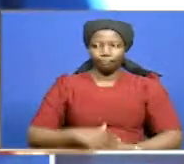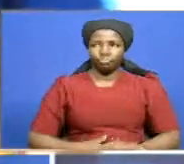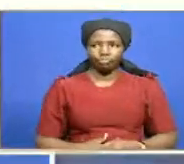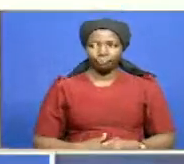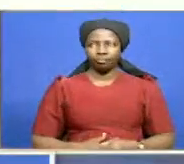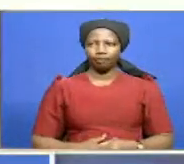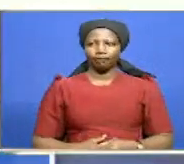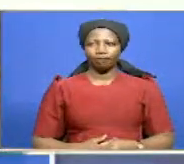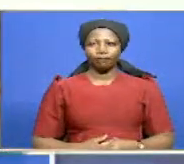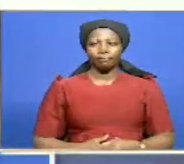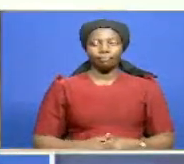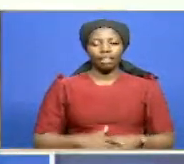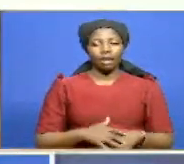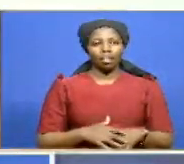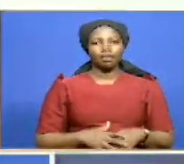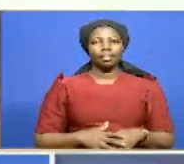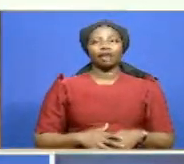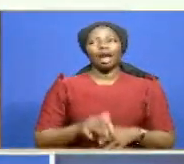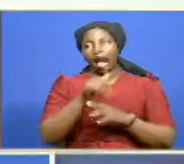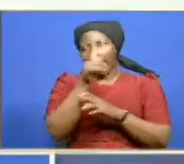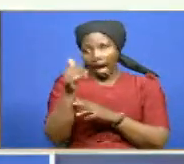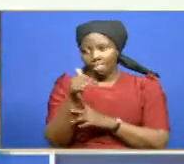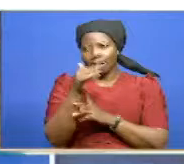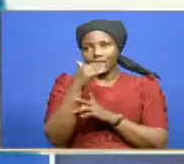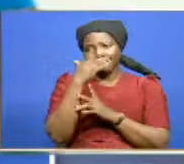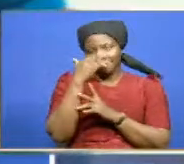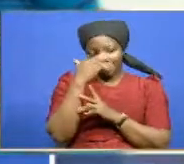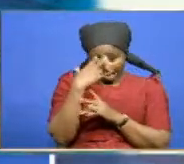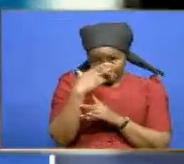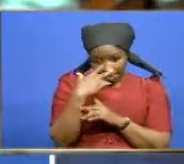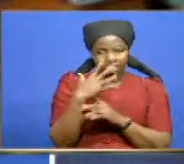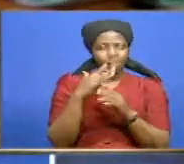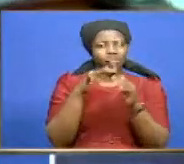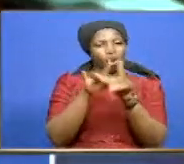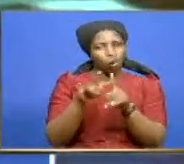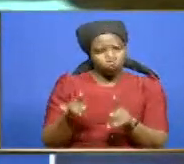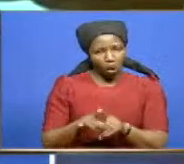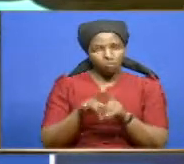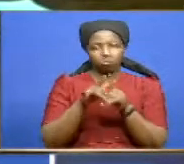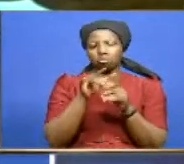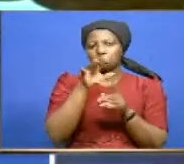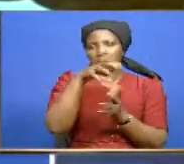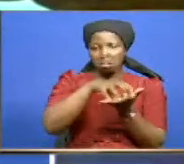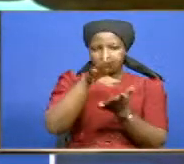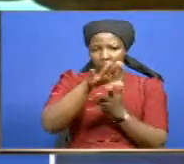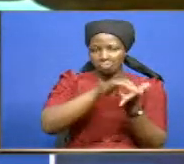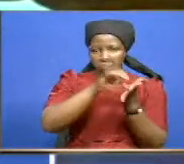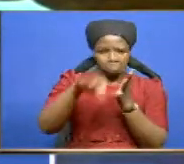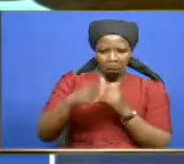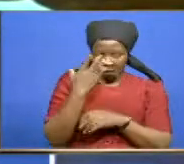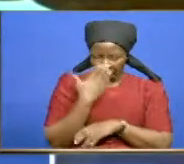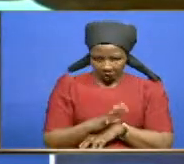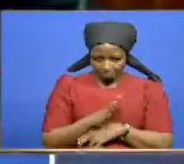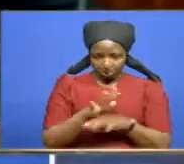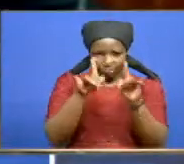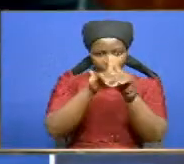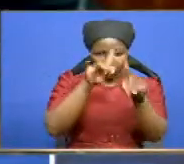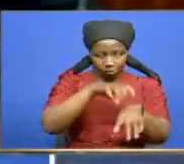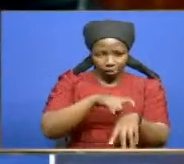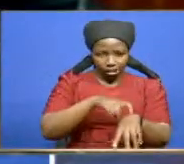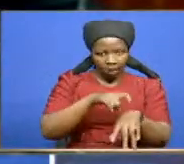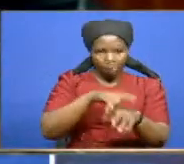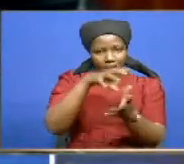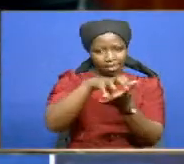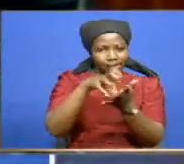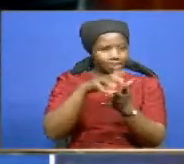Watuhumiwa wenzake wawili hata hivyo wameondolewa mashtaka. Wakati huo mahakama inayosikiliza kesi